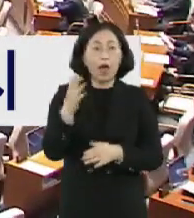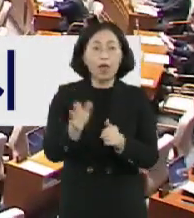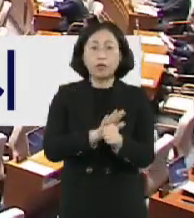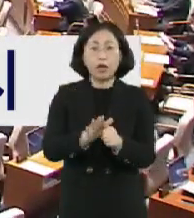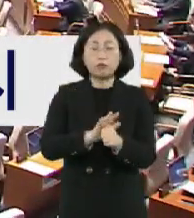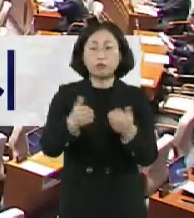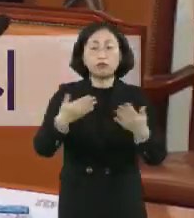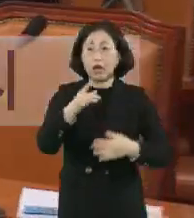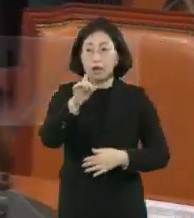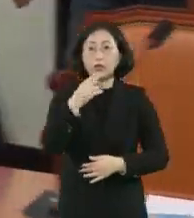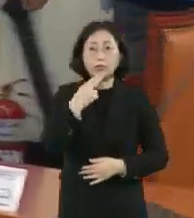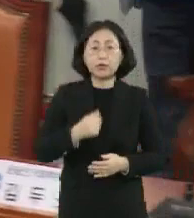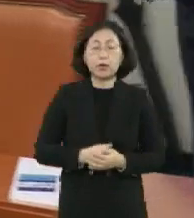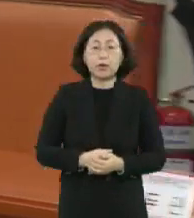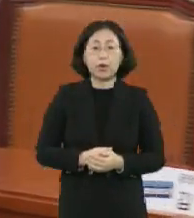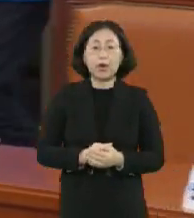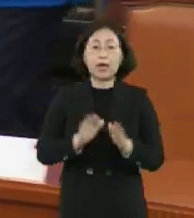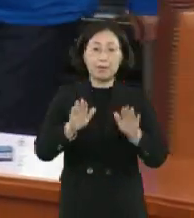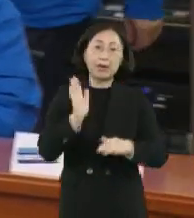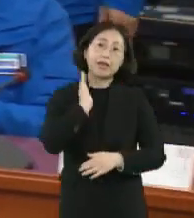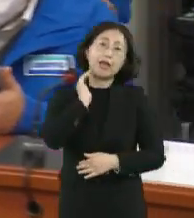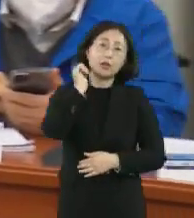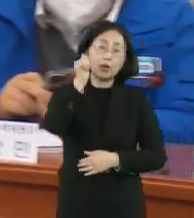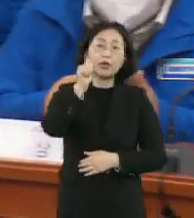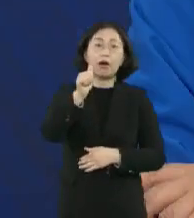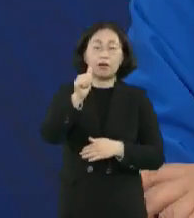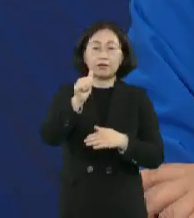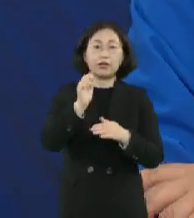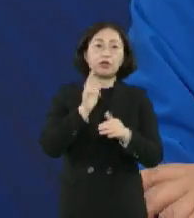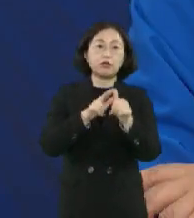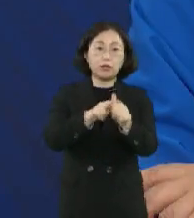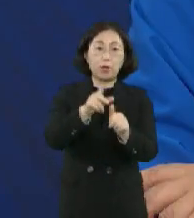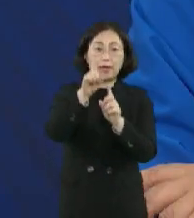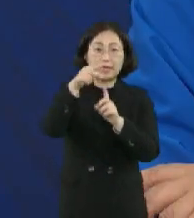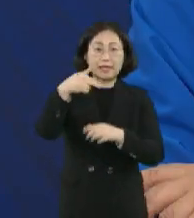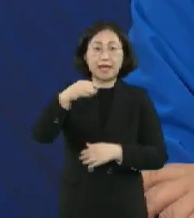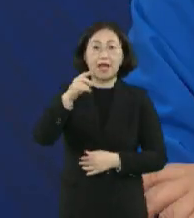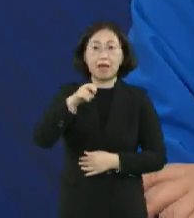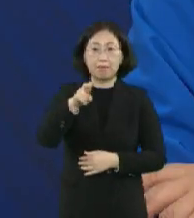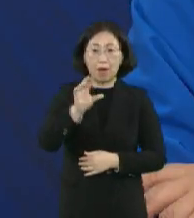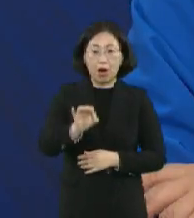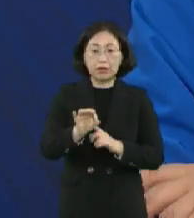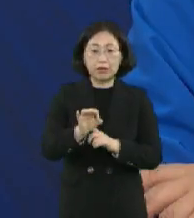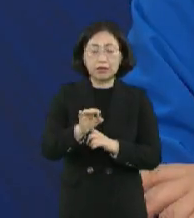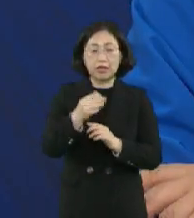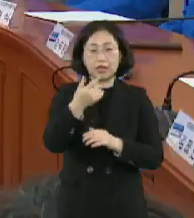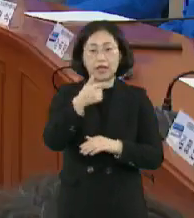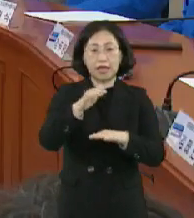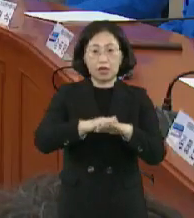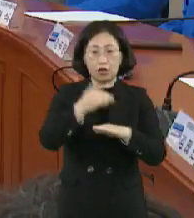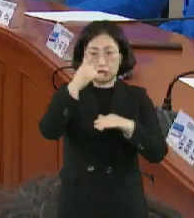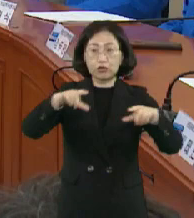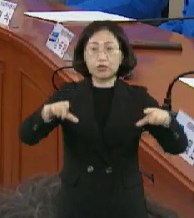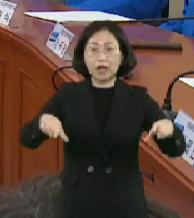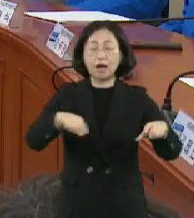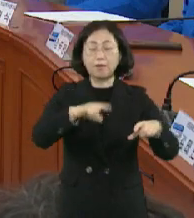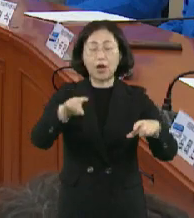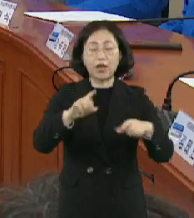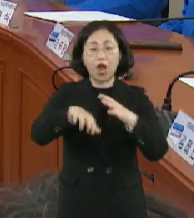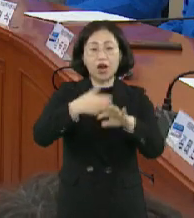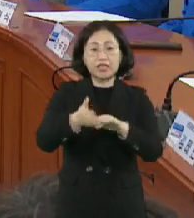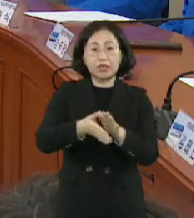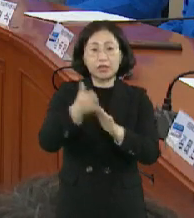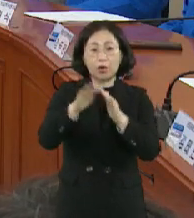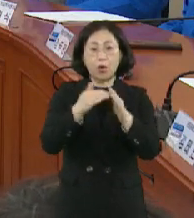떡입니다 이번 대선에서 민주당 이재명 후보는 대전충남 혁신도시 공공기관 이전에 충청권 홍